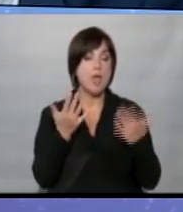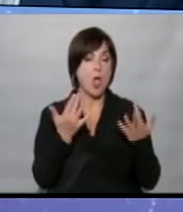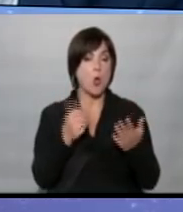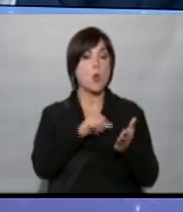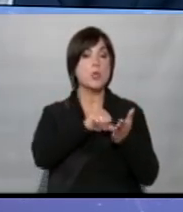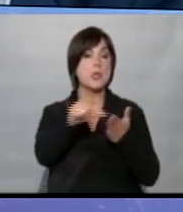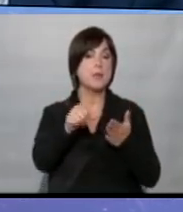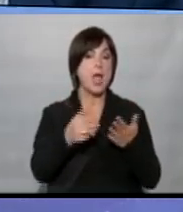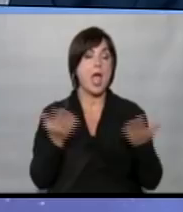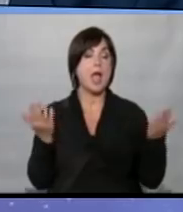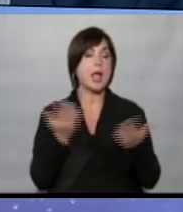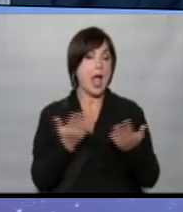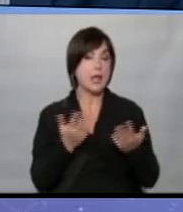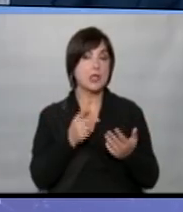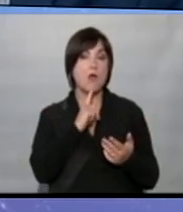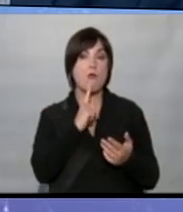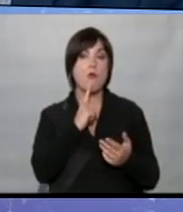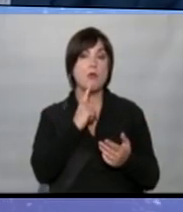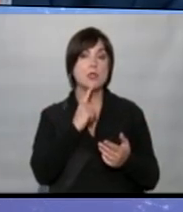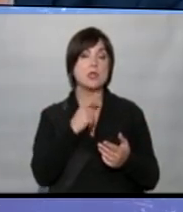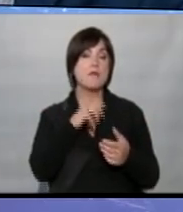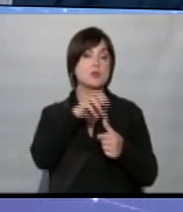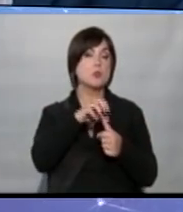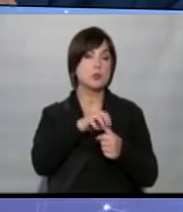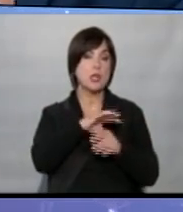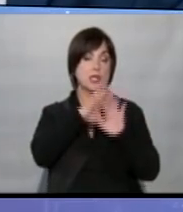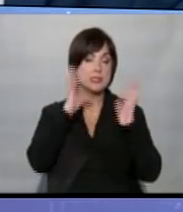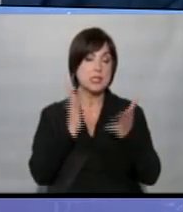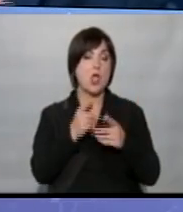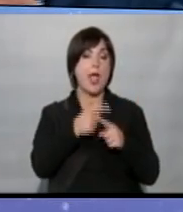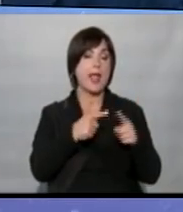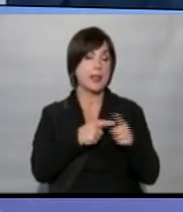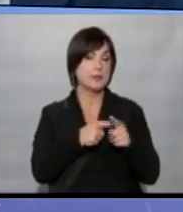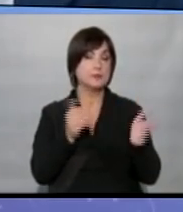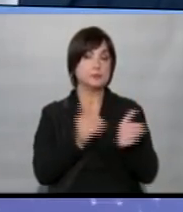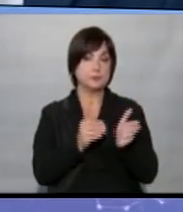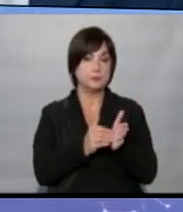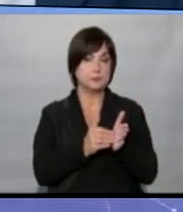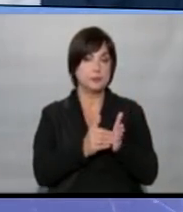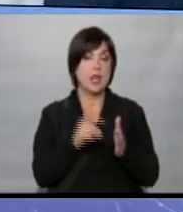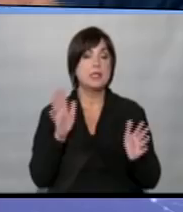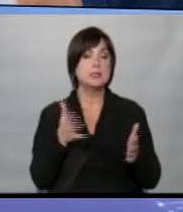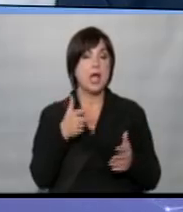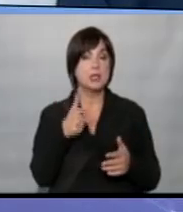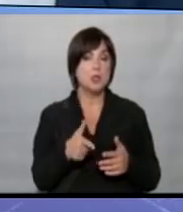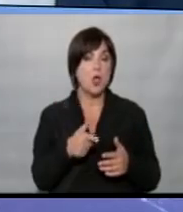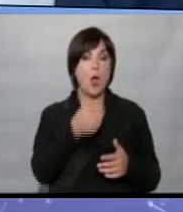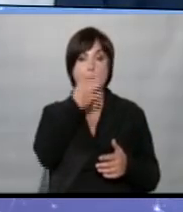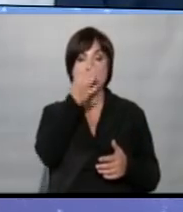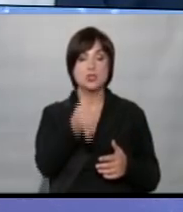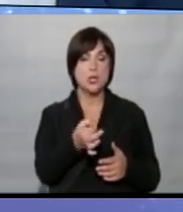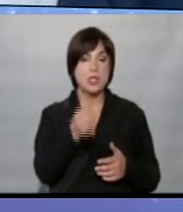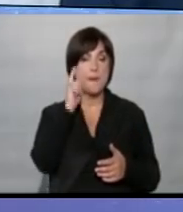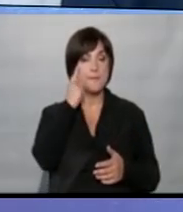ќе платите, кој ќе ви спрозорија, се ти елементи ви се потребни. И затоа поставеното